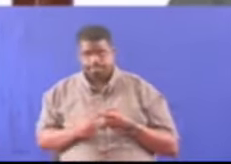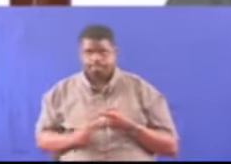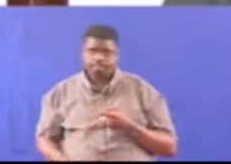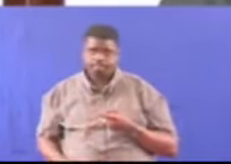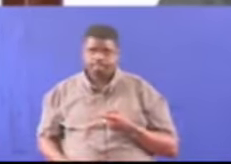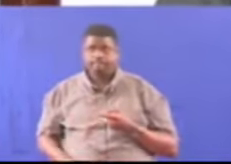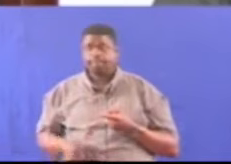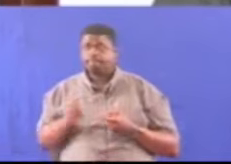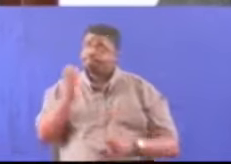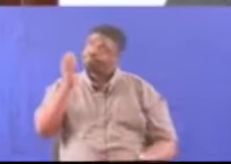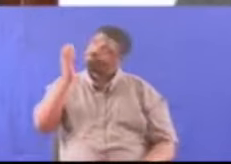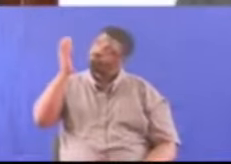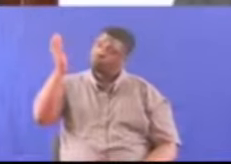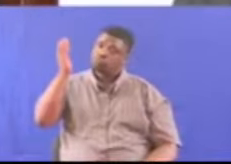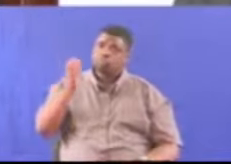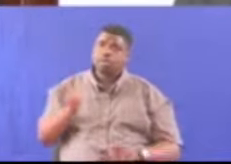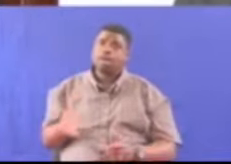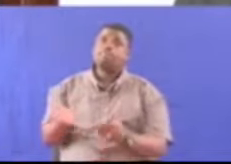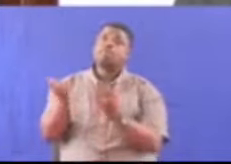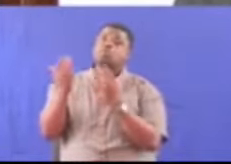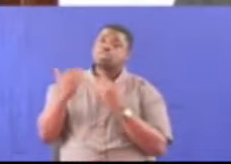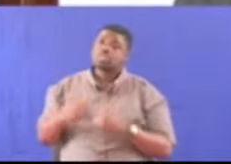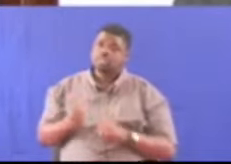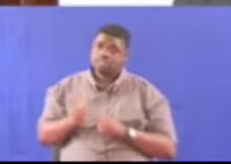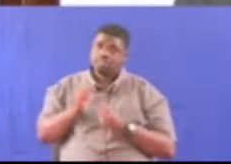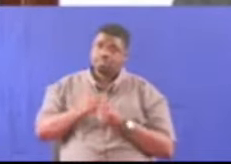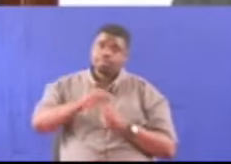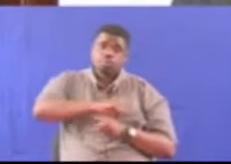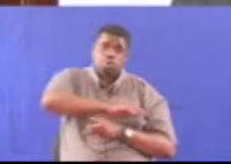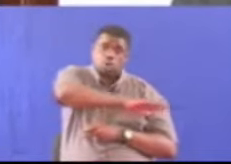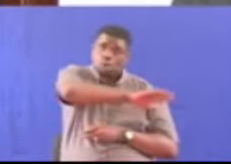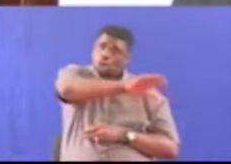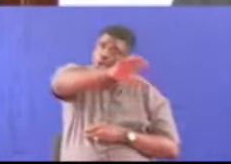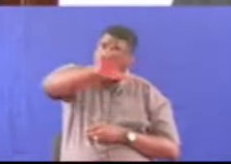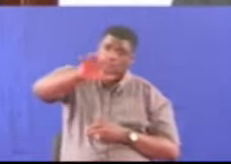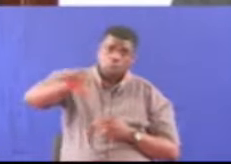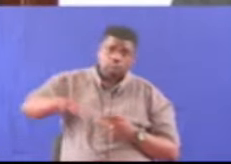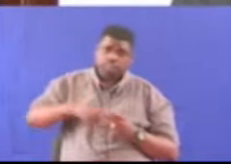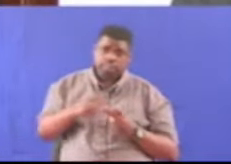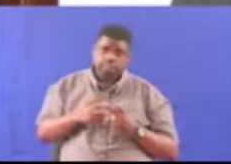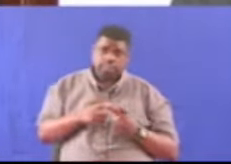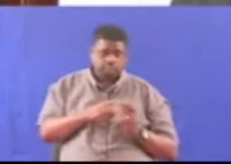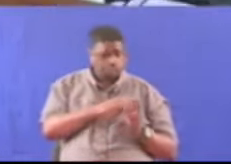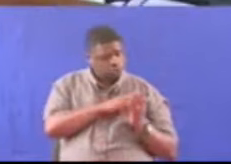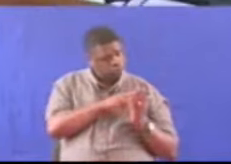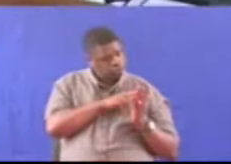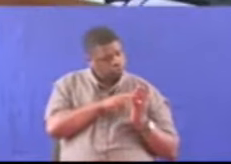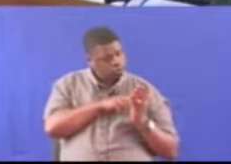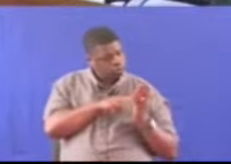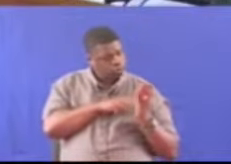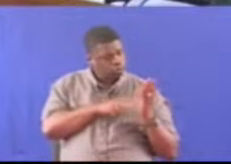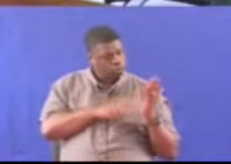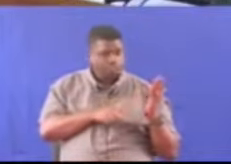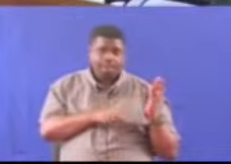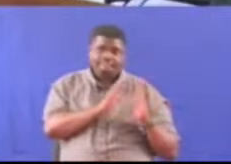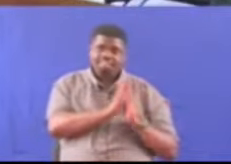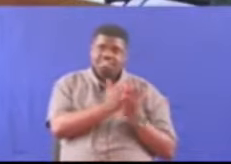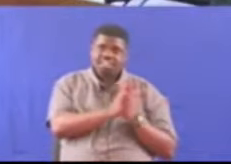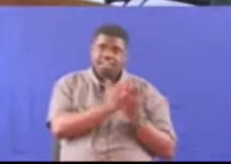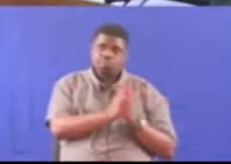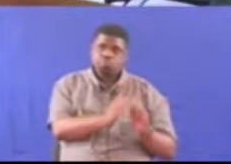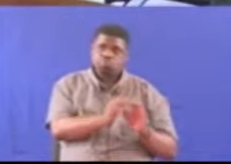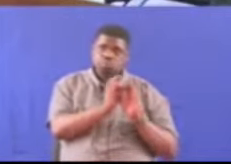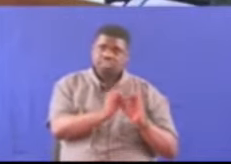Mungu ndiye aliyewezesha haya yote, na tunasoma kwenye maandiko matakatifu, kitabu